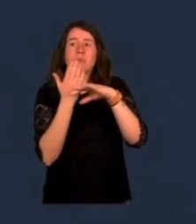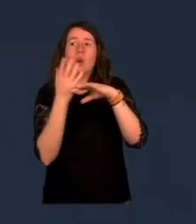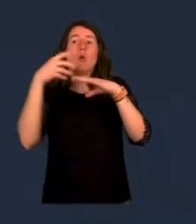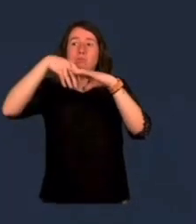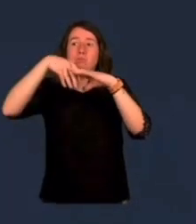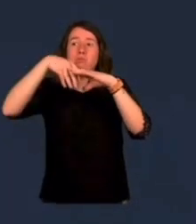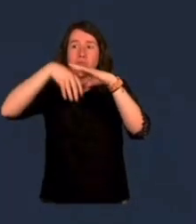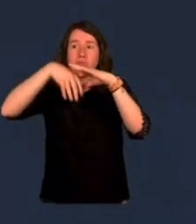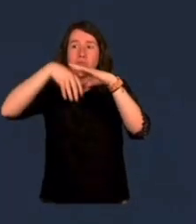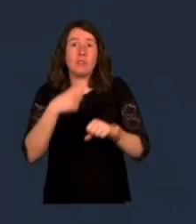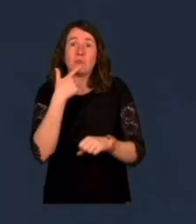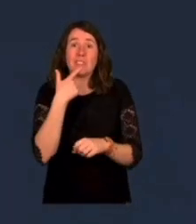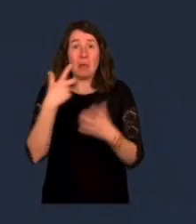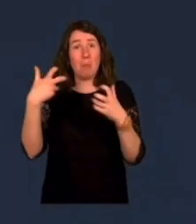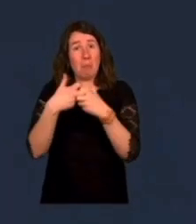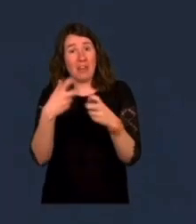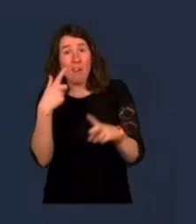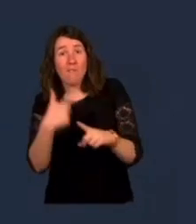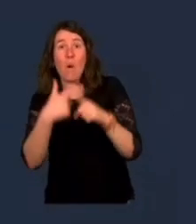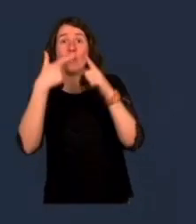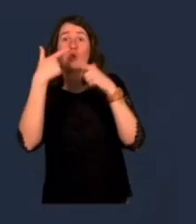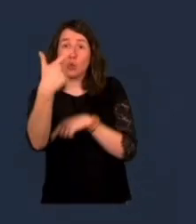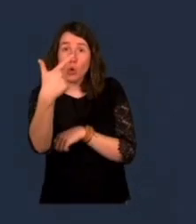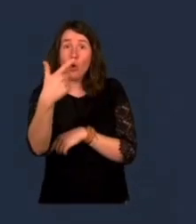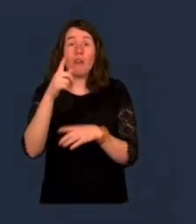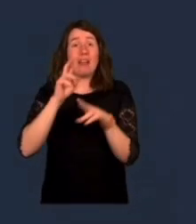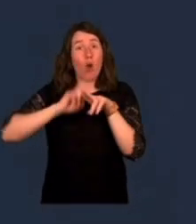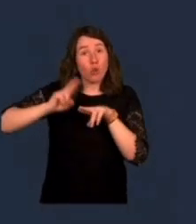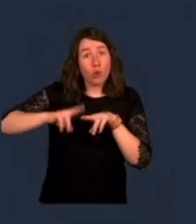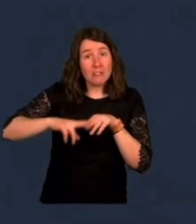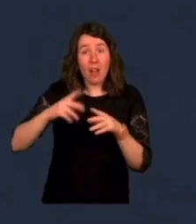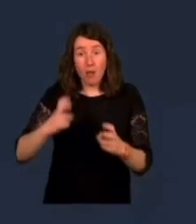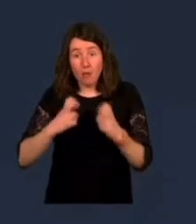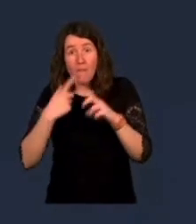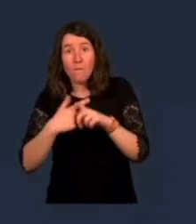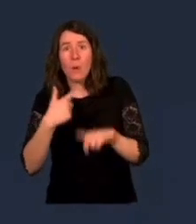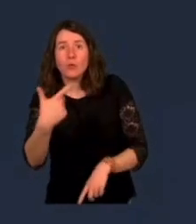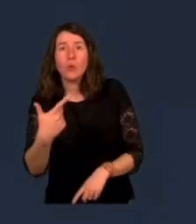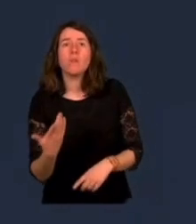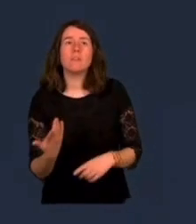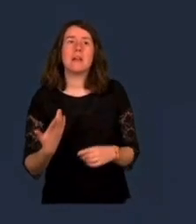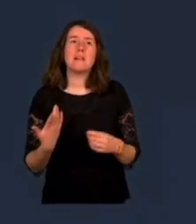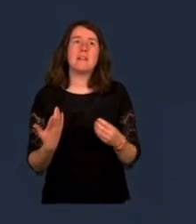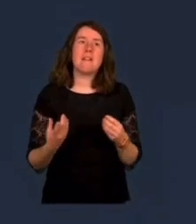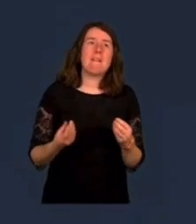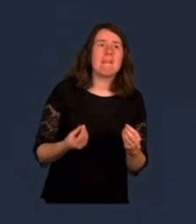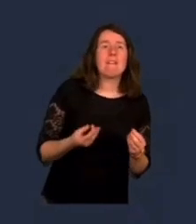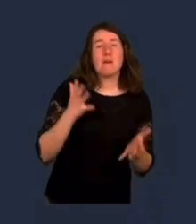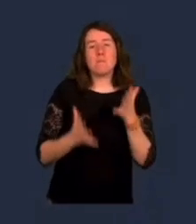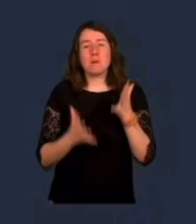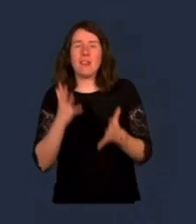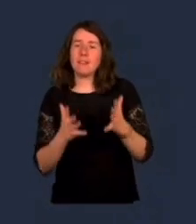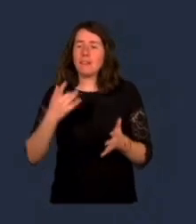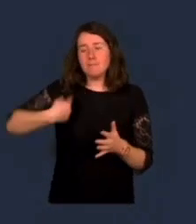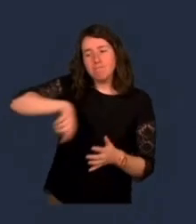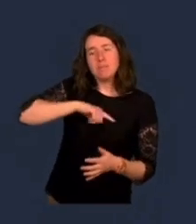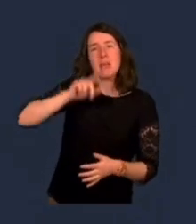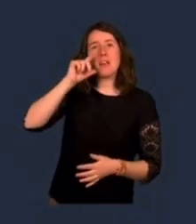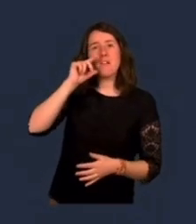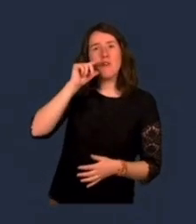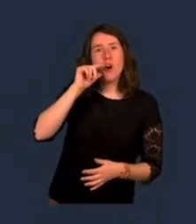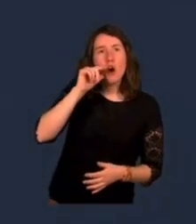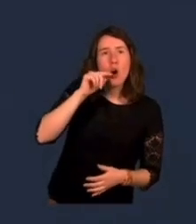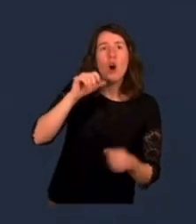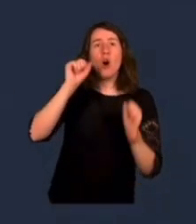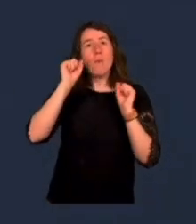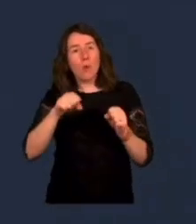termes d'entretien. Nos efforts en matière environnementale ne devrait-il pas plutôt porter davantage sur des choses comme